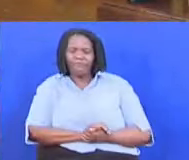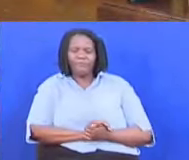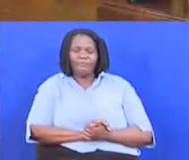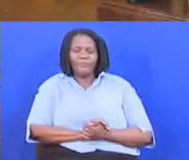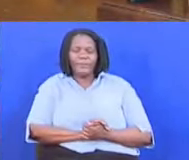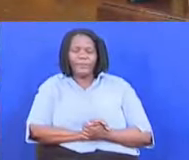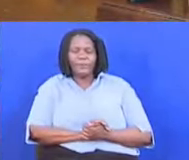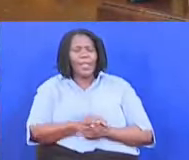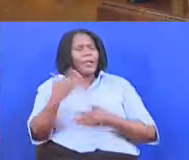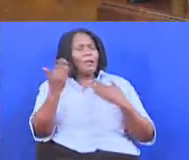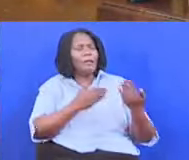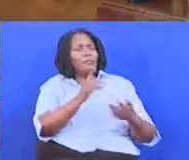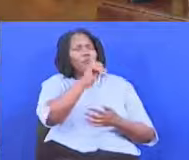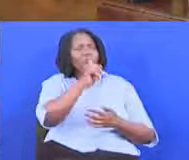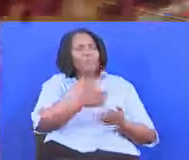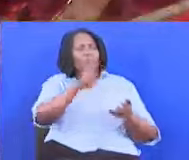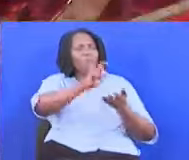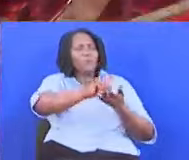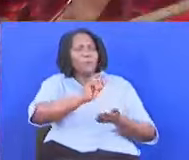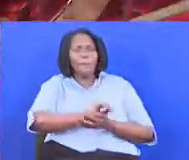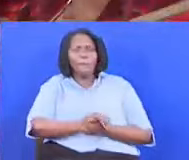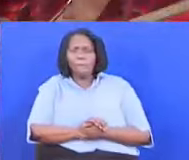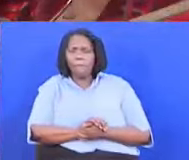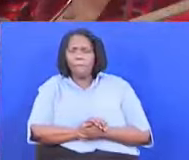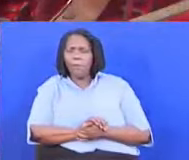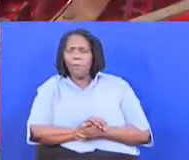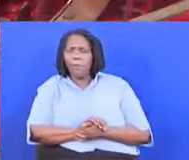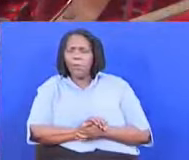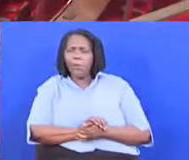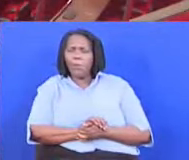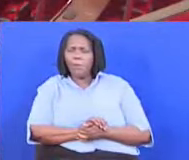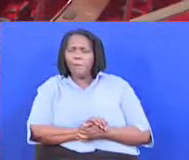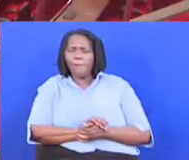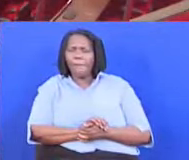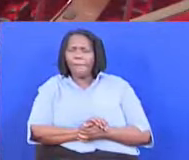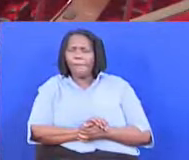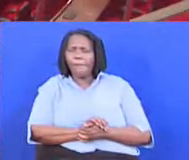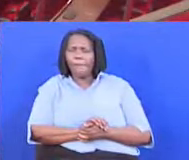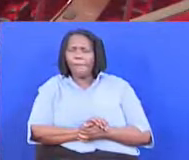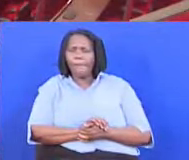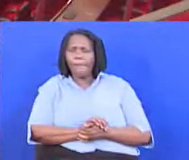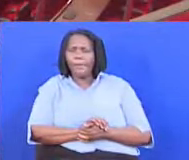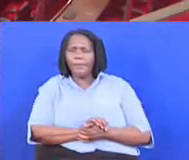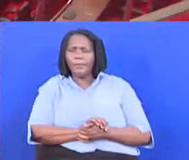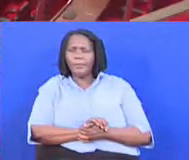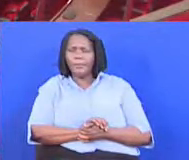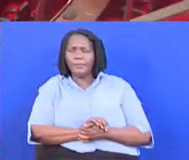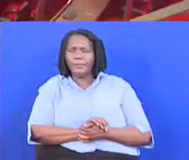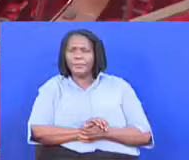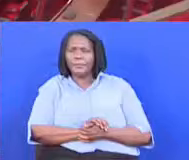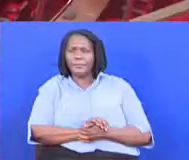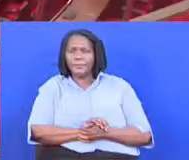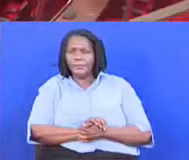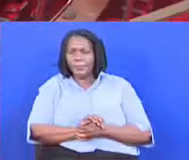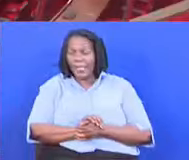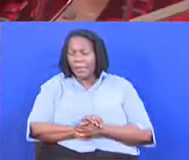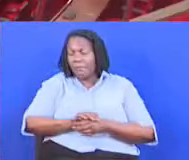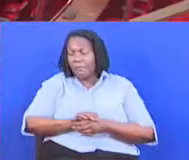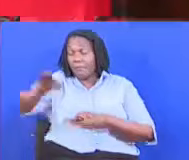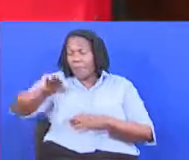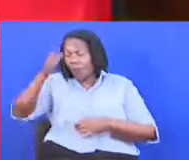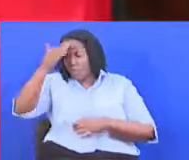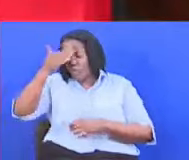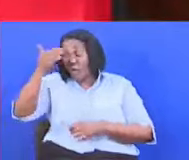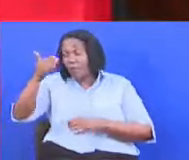Mheshimiwa Neema Rugangira, swali la nyongeza. Mheshimiwa Spika, kwa kuwa maeneo saba ya kipaumbele